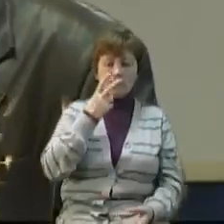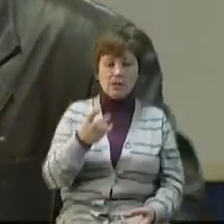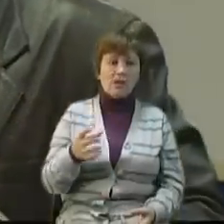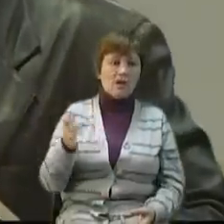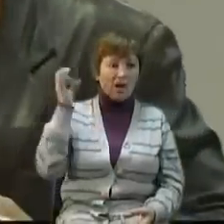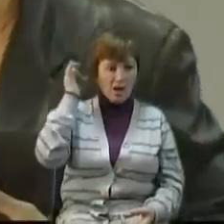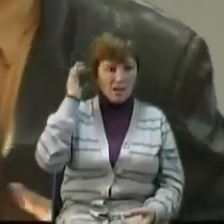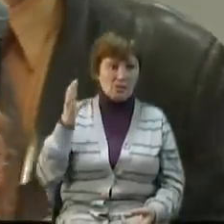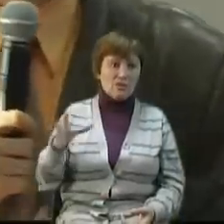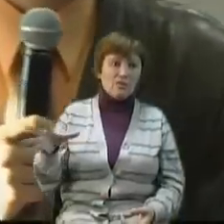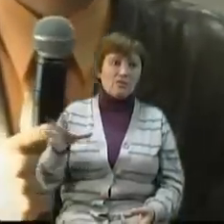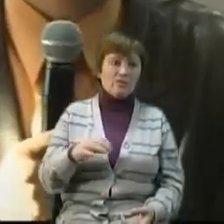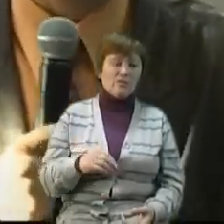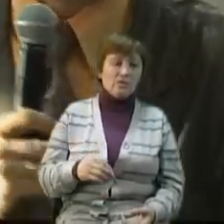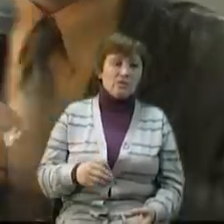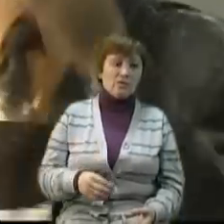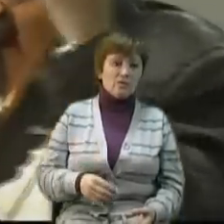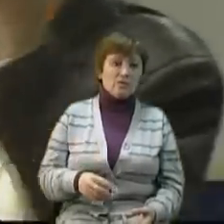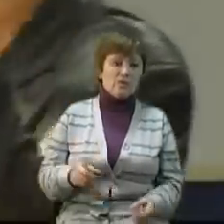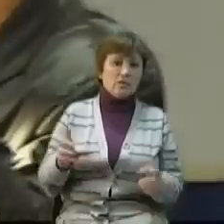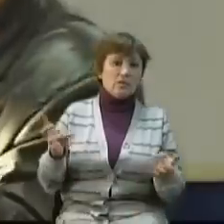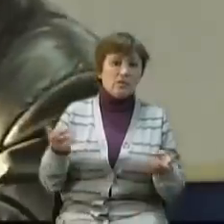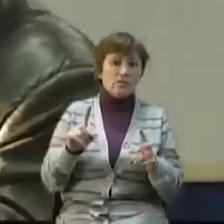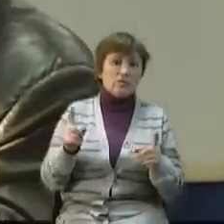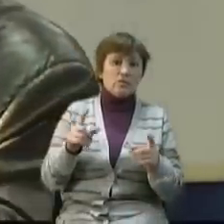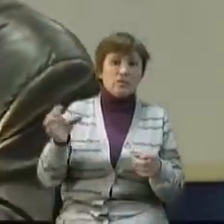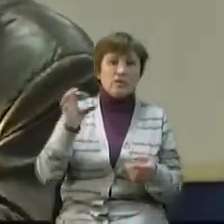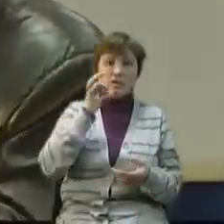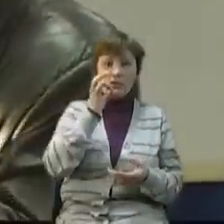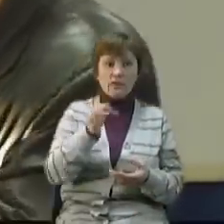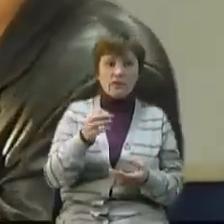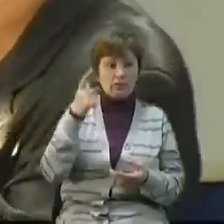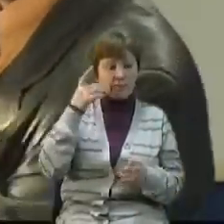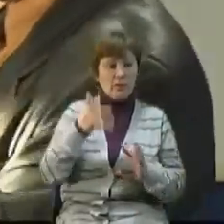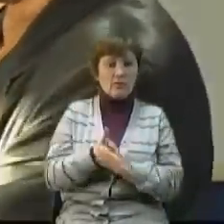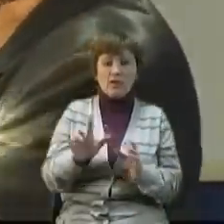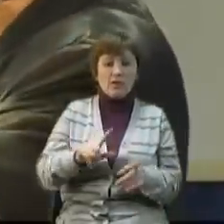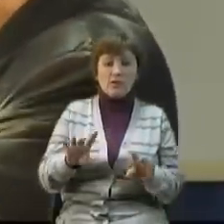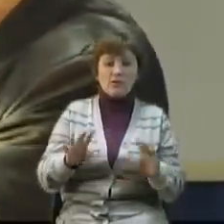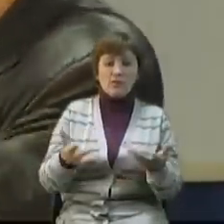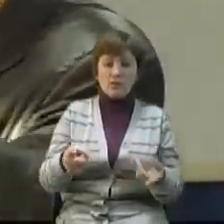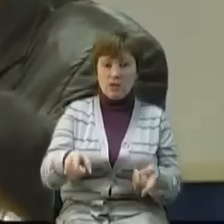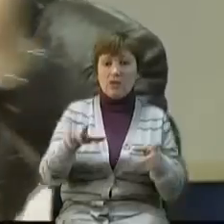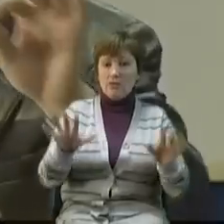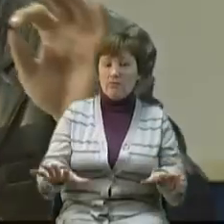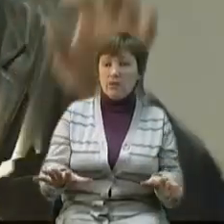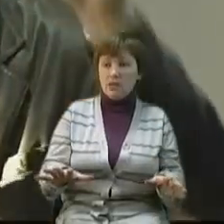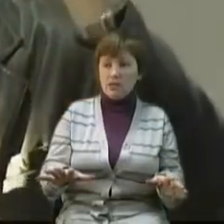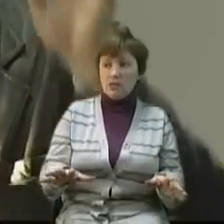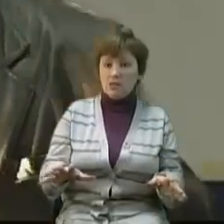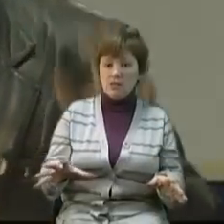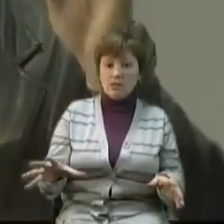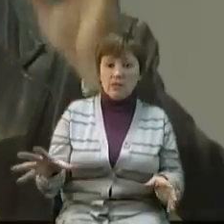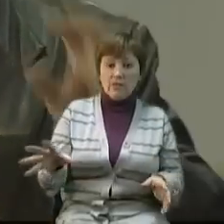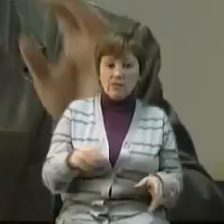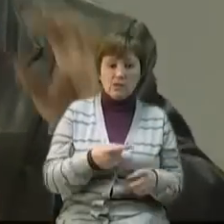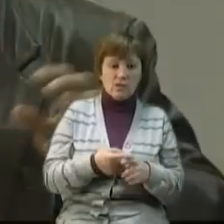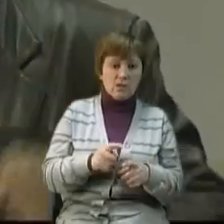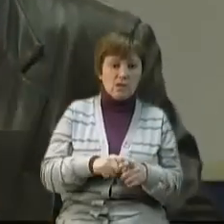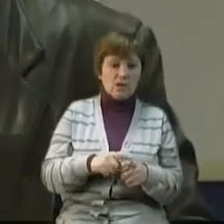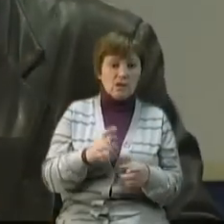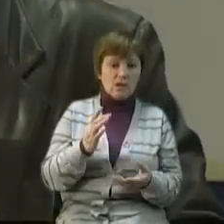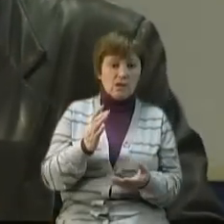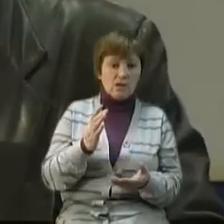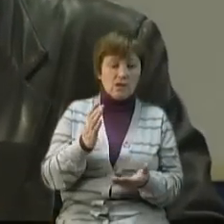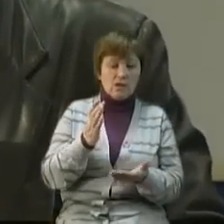телевидение, и мне надо что-то говорить. Я понимаю, я не случайно это, на этом месте. И вообще все это имеет какой-то большой